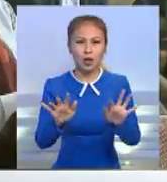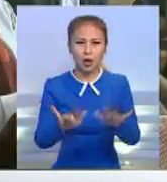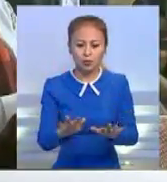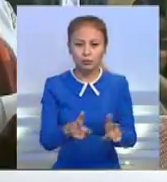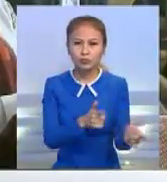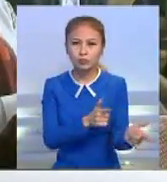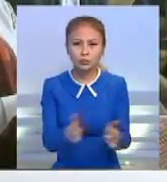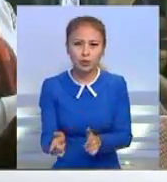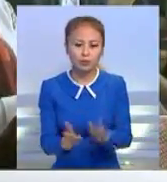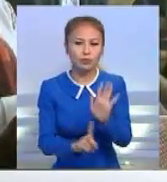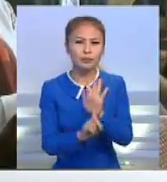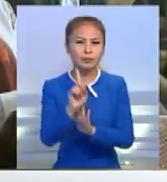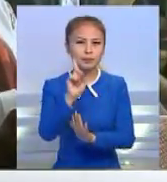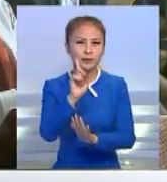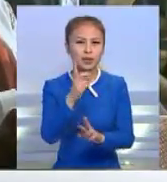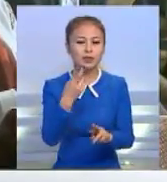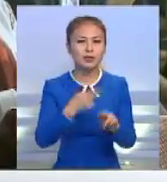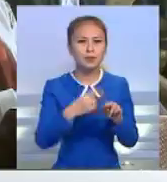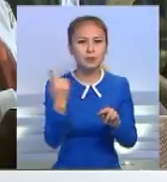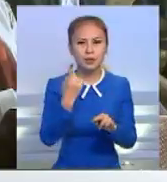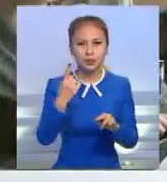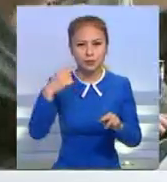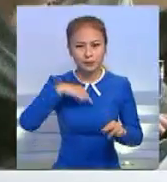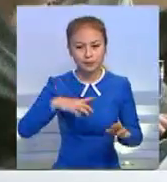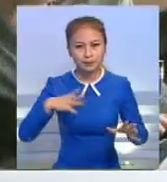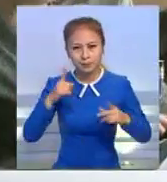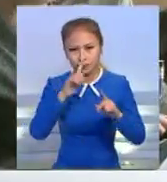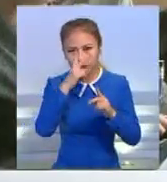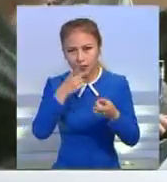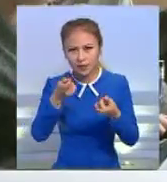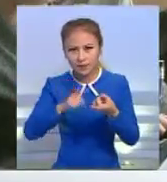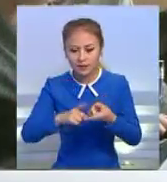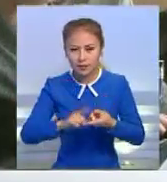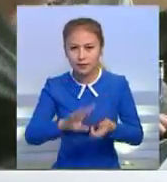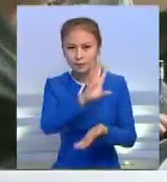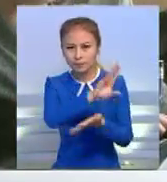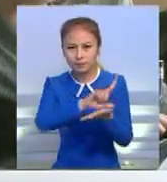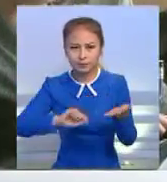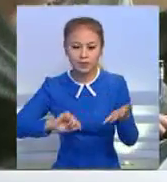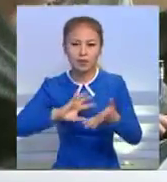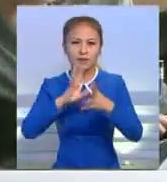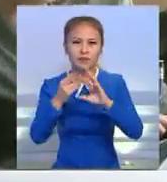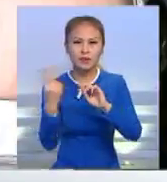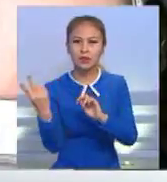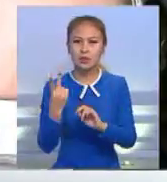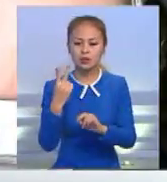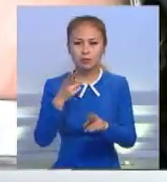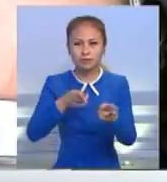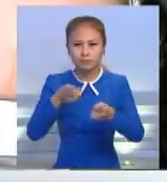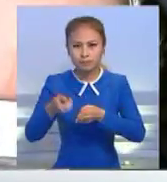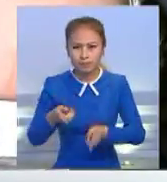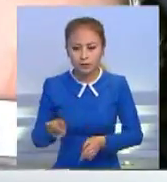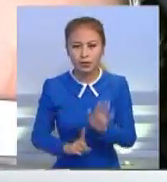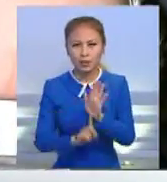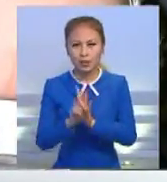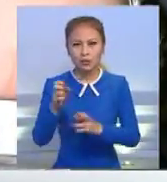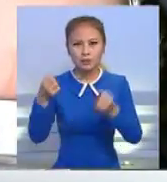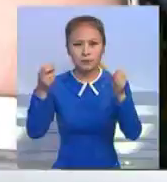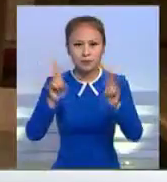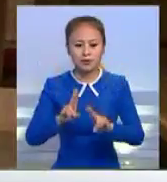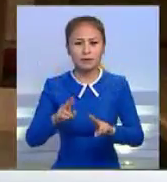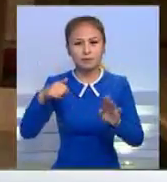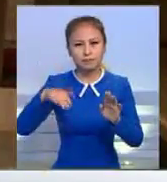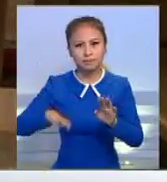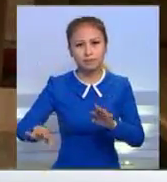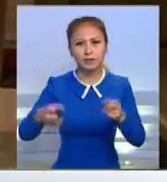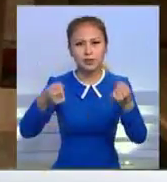компьютерленген жүйеде жасалады. Бастапқыда дене ерекшеліктеріне қарай сканерленіп, екінші кезеңде кескіндеу жүреді. Одан кейін арнайы принтер